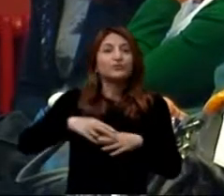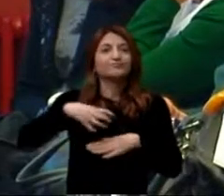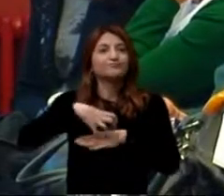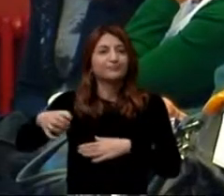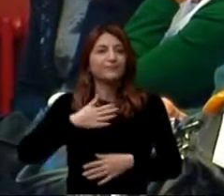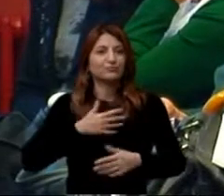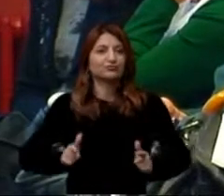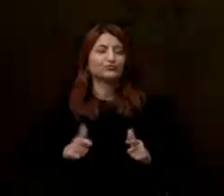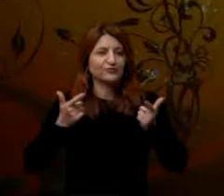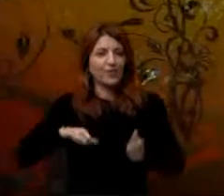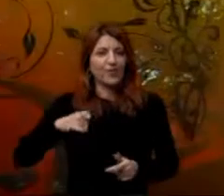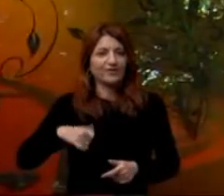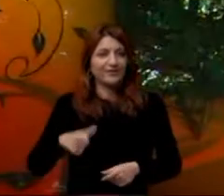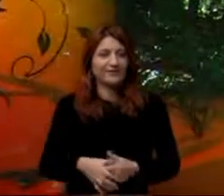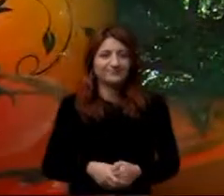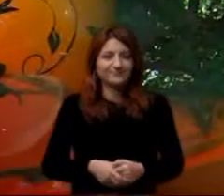životni vijek.